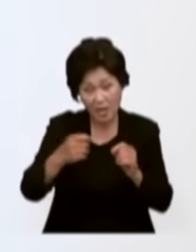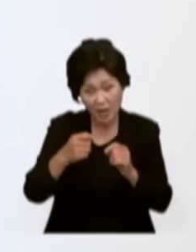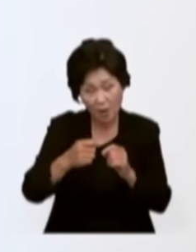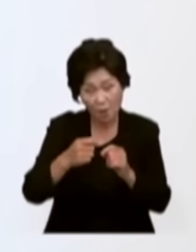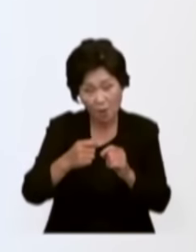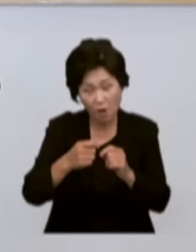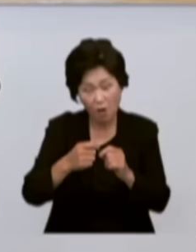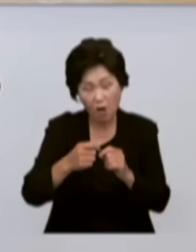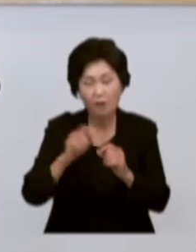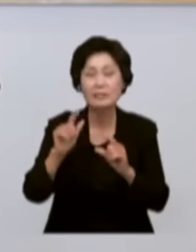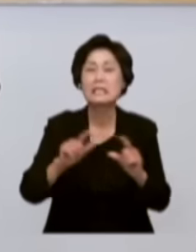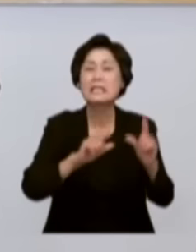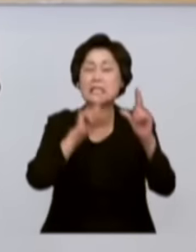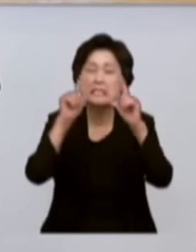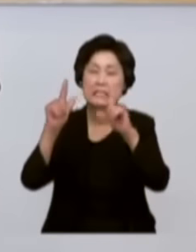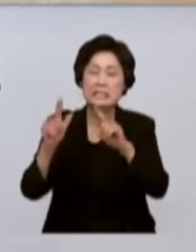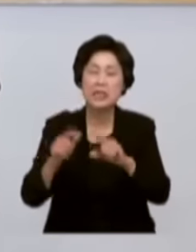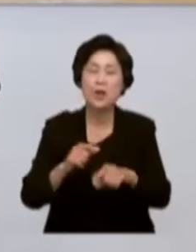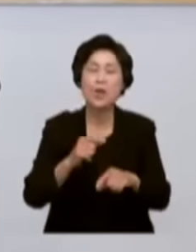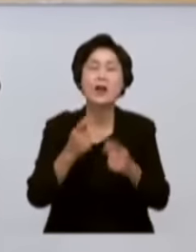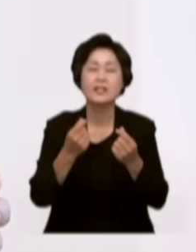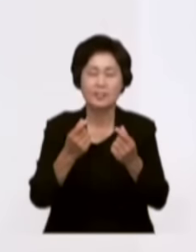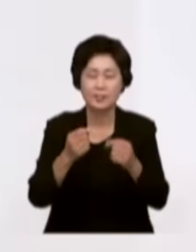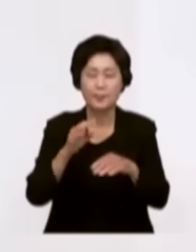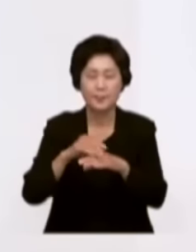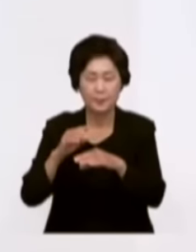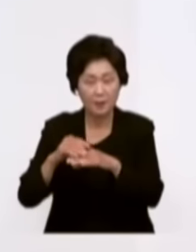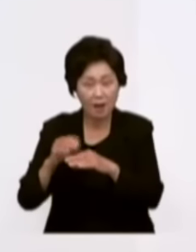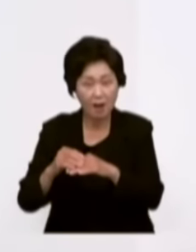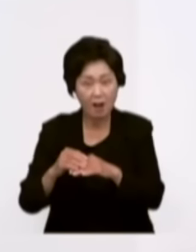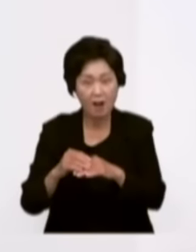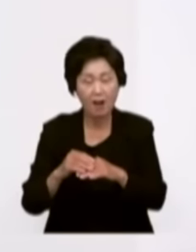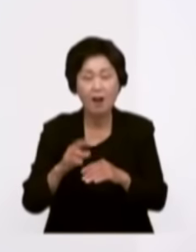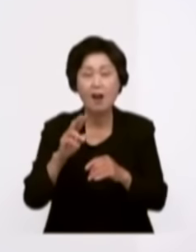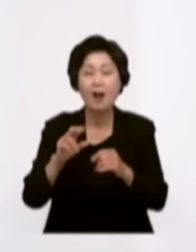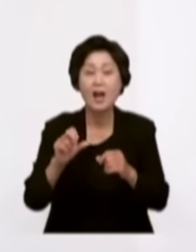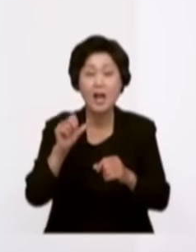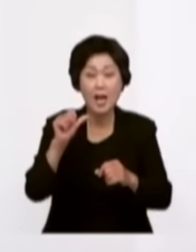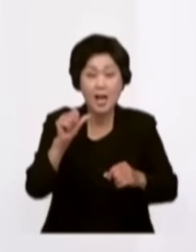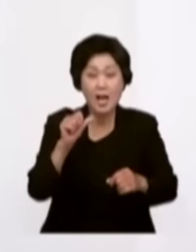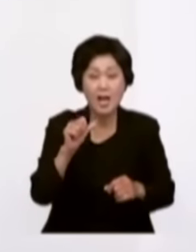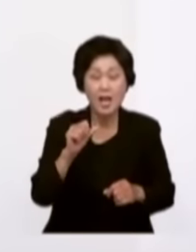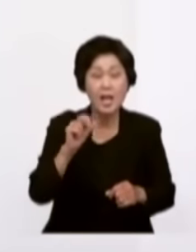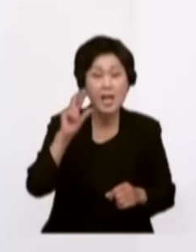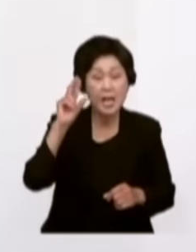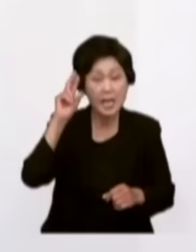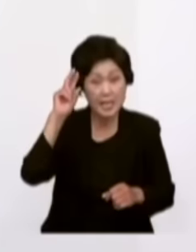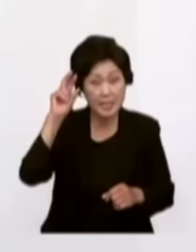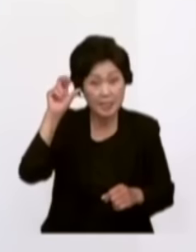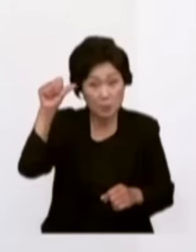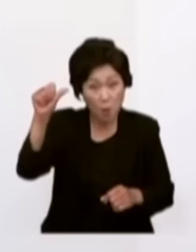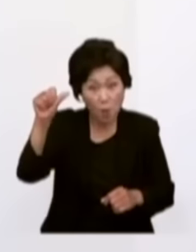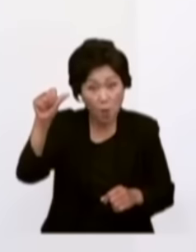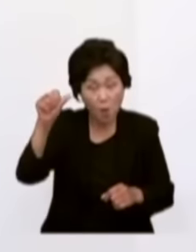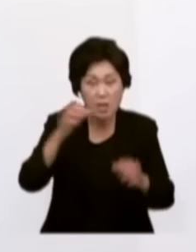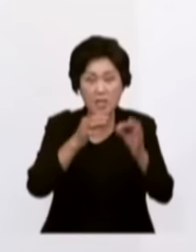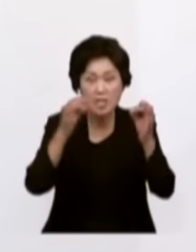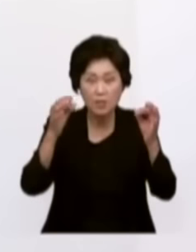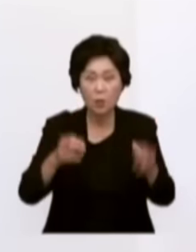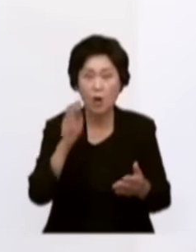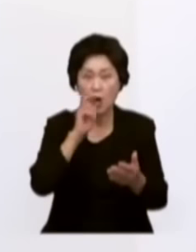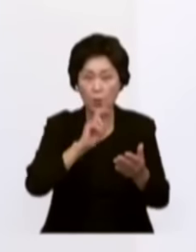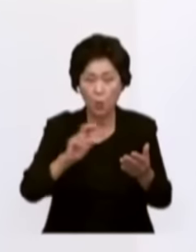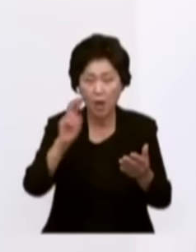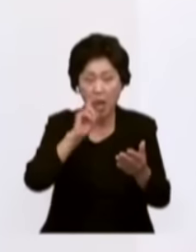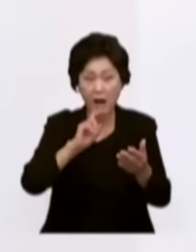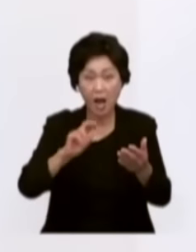때부터는 생활화가 됐었거든요. 네, 생활화가 됐었고. 25일을 노래했어. 25일째. 네. 딱 노래 부르고